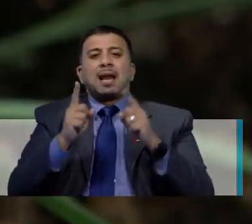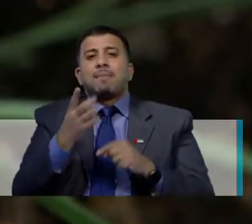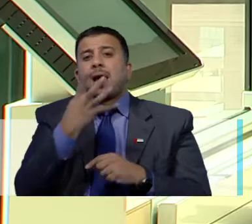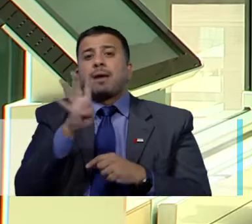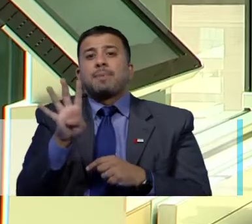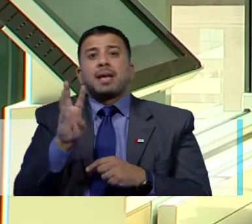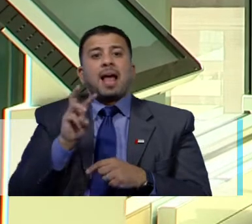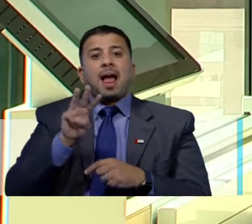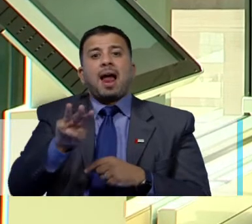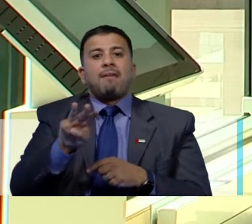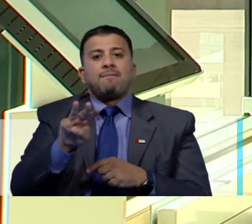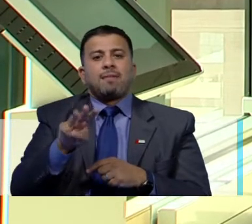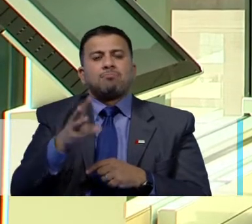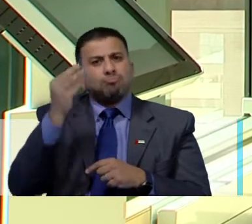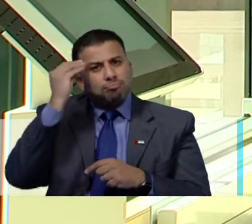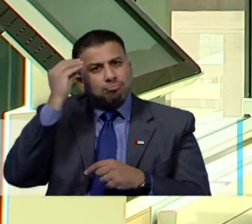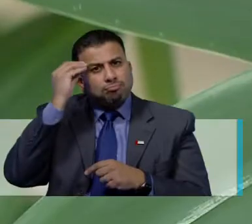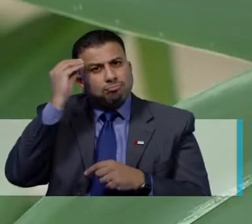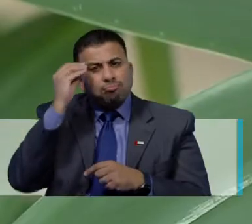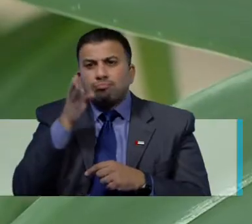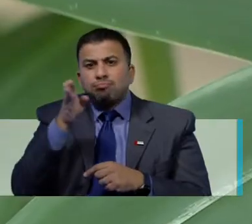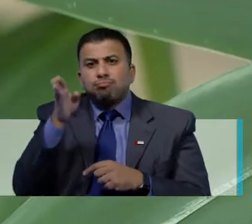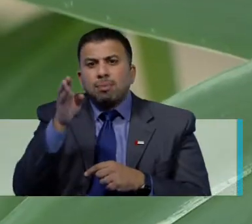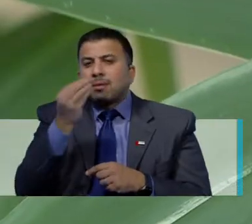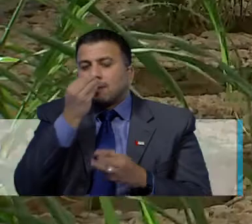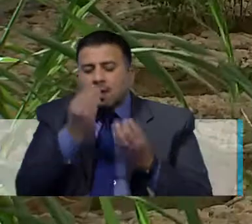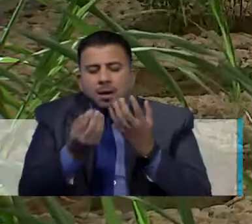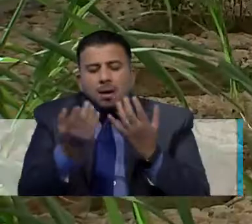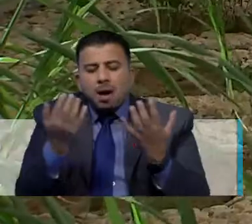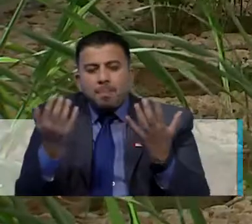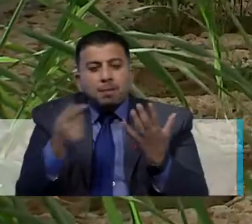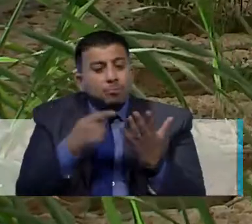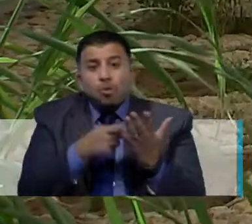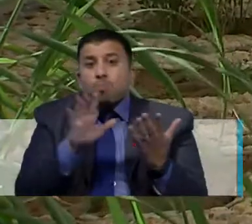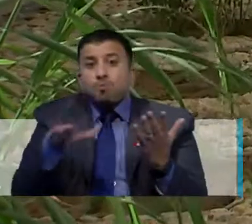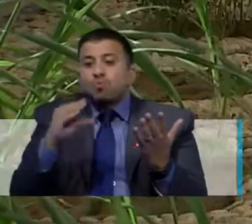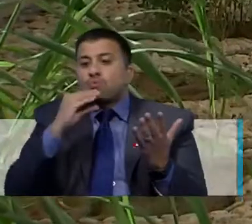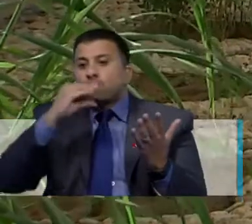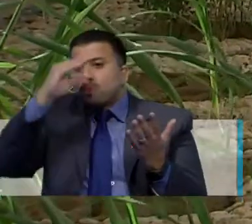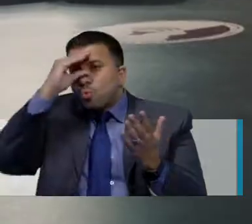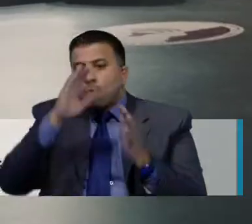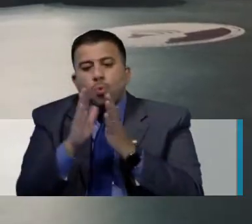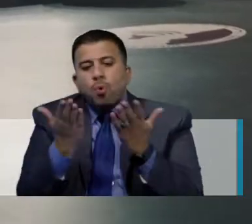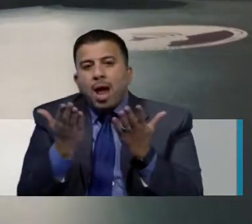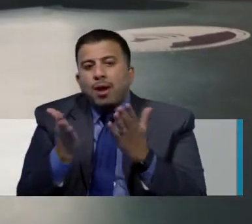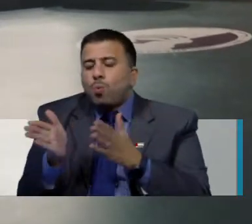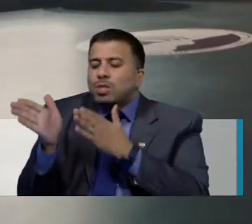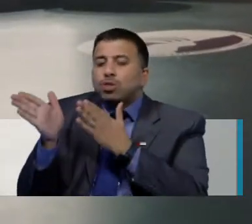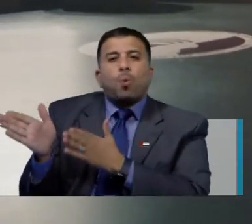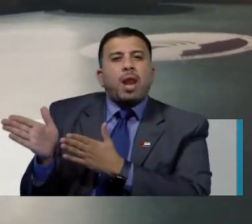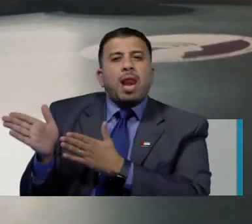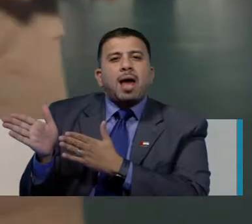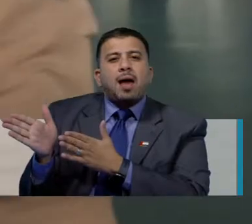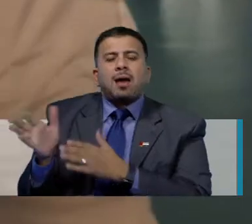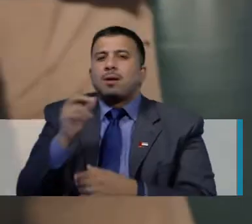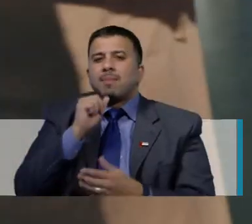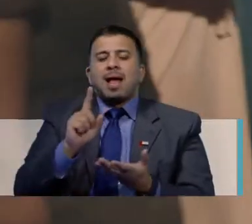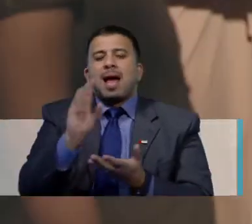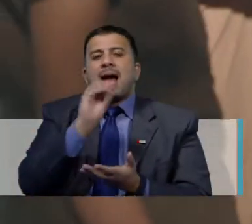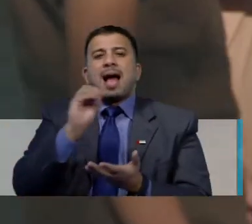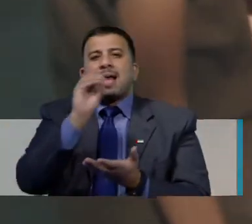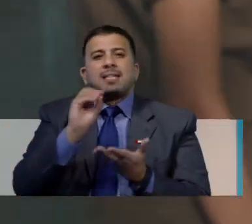40,000 من الجمهور للتعرف على ما تحويه من النباتات المذكورة في القرآن والسنة. هيئة البيئة